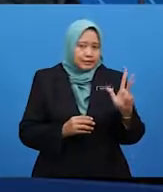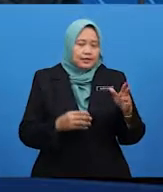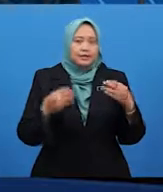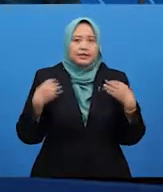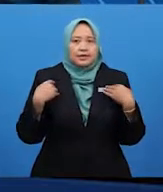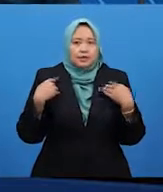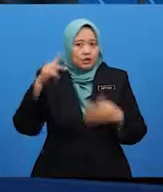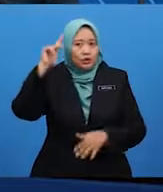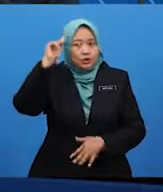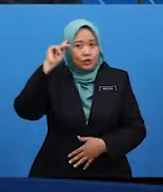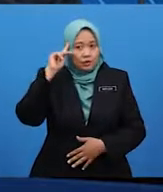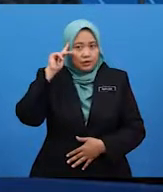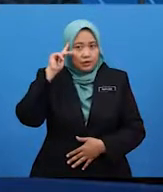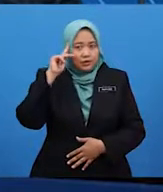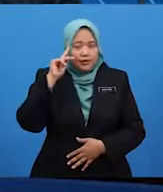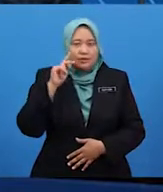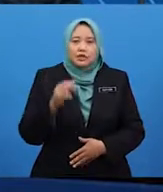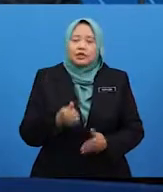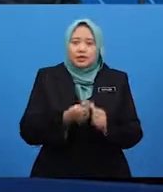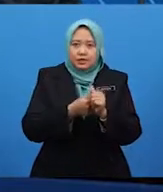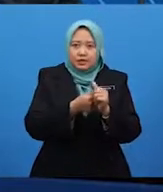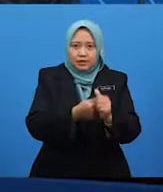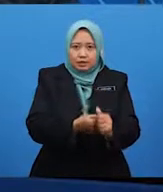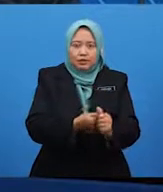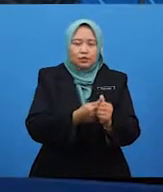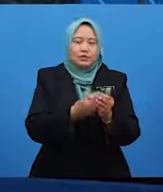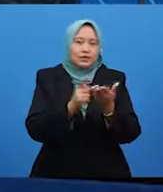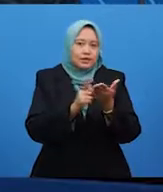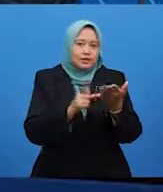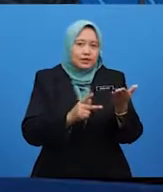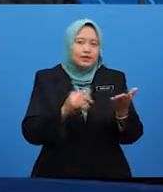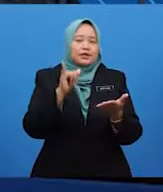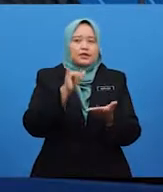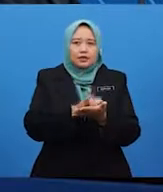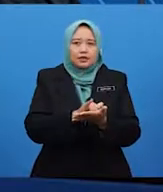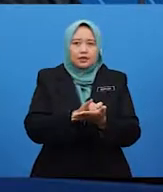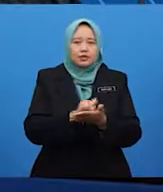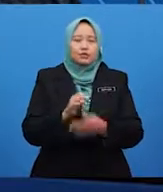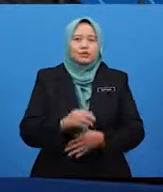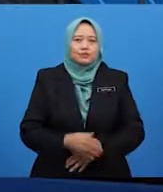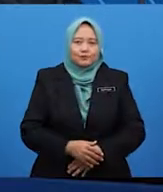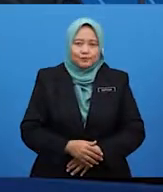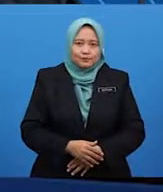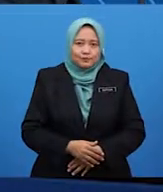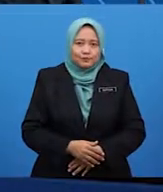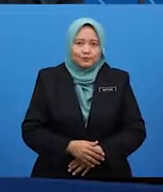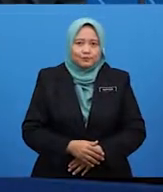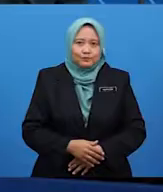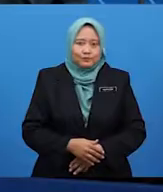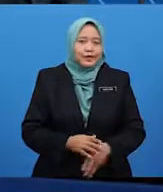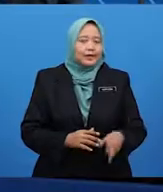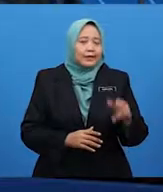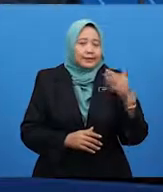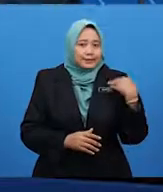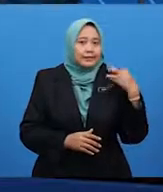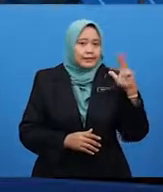konteks, merujuk kepada karya pengkaryaan dan fungsi yang merujuk kepada karya perekaan itu sendiri. Jadi ada tiga, Cikgu Don.